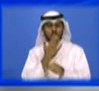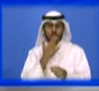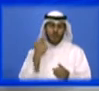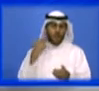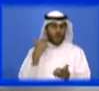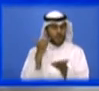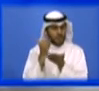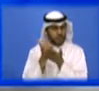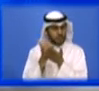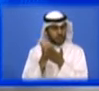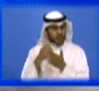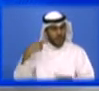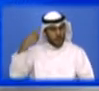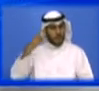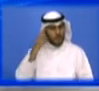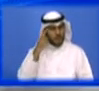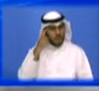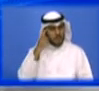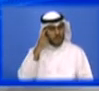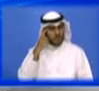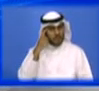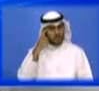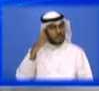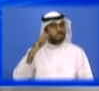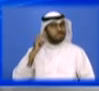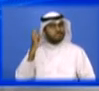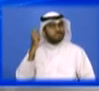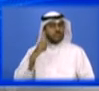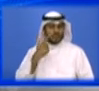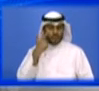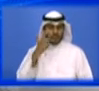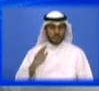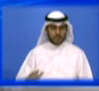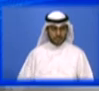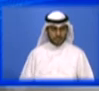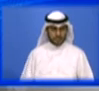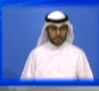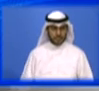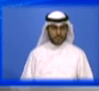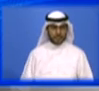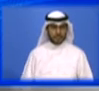ومسؤولياتهم الوطنية لوقاية الأبناء وحمايتهم من محاولات التغرير بهم.